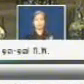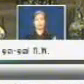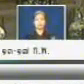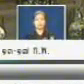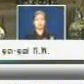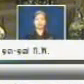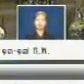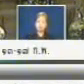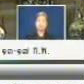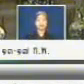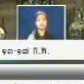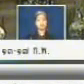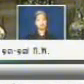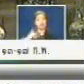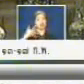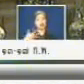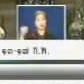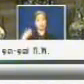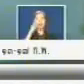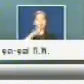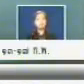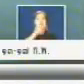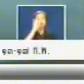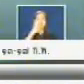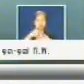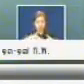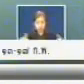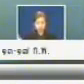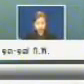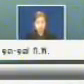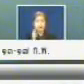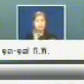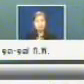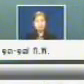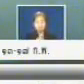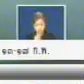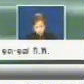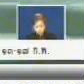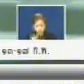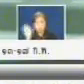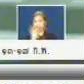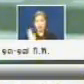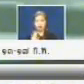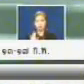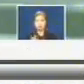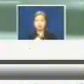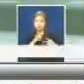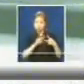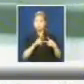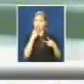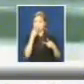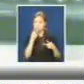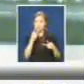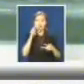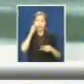กคำวิจารณ์ได้รวบรวมและรับฟังโดยตลอดซึ่งขณะนี้แผนแม่บทในการบริหารจัดการน้ำดำเนินการเสร็จเรียบร้อยแล้วกำลังเริ่มจั